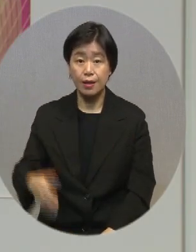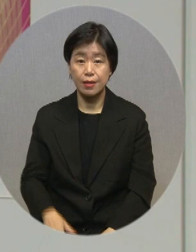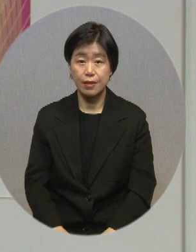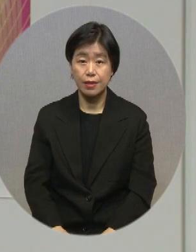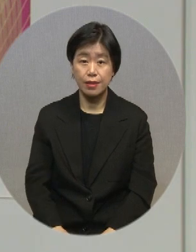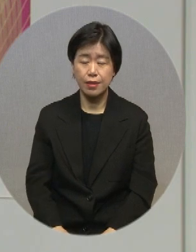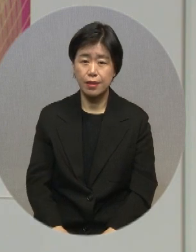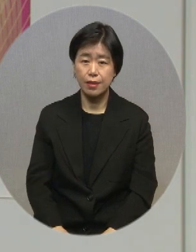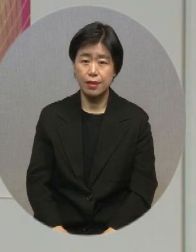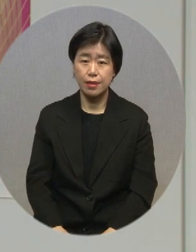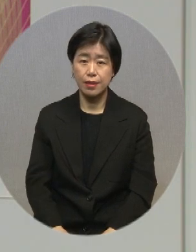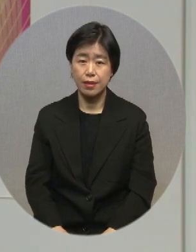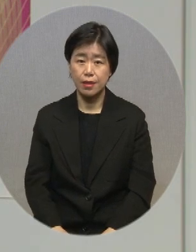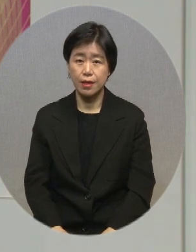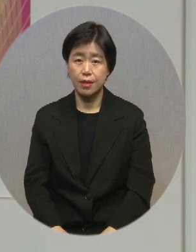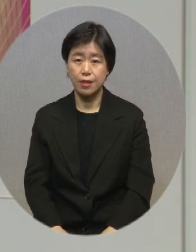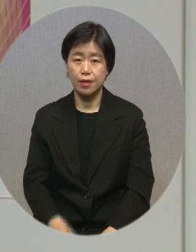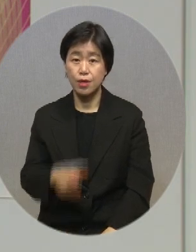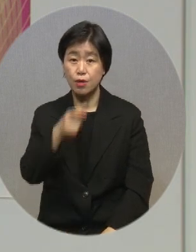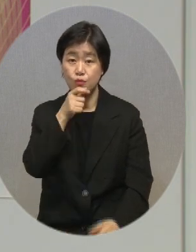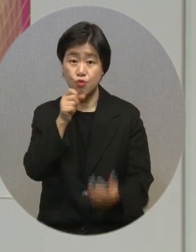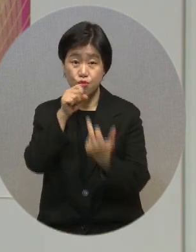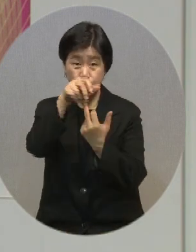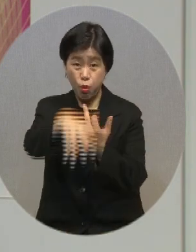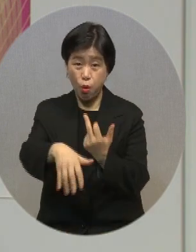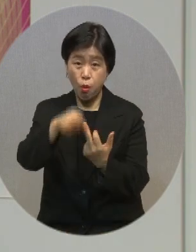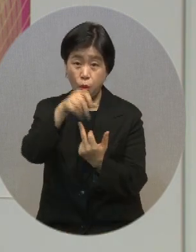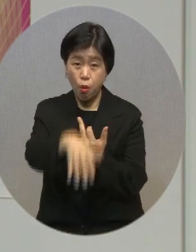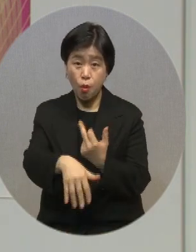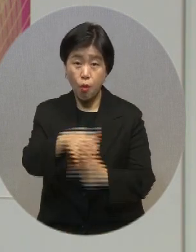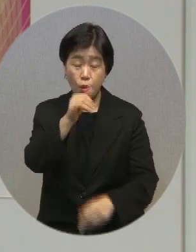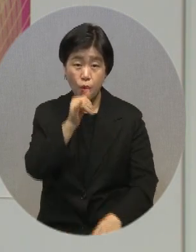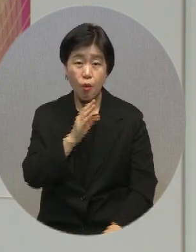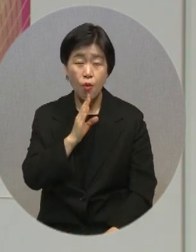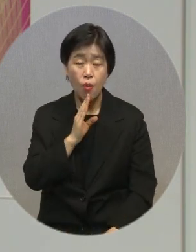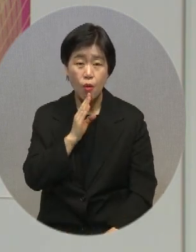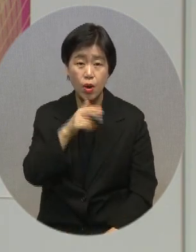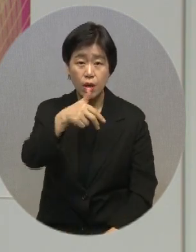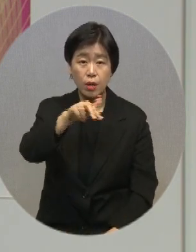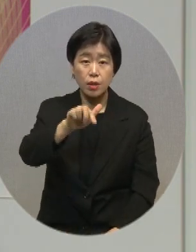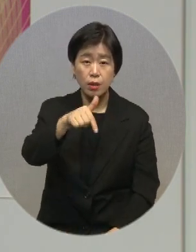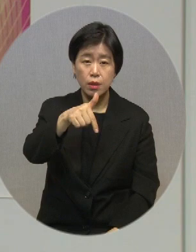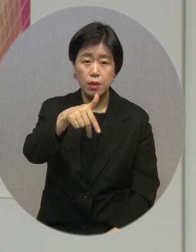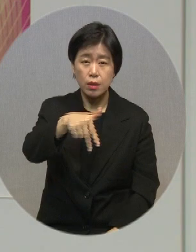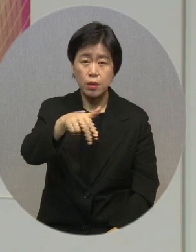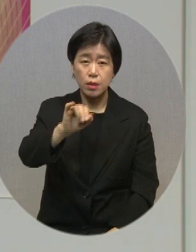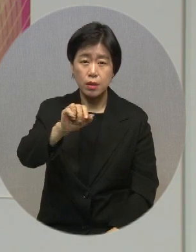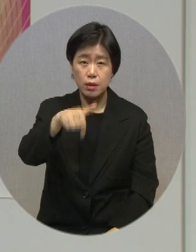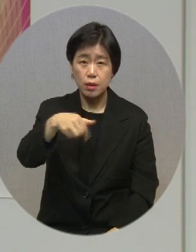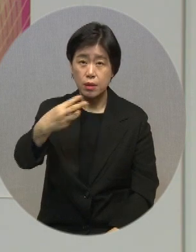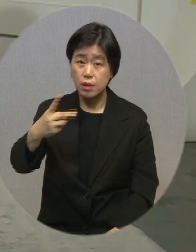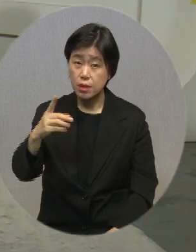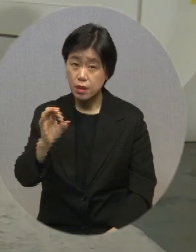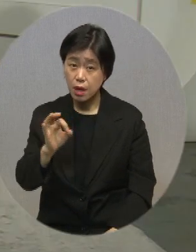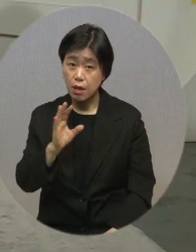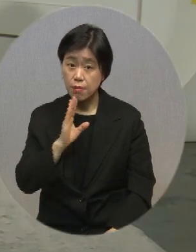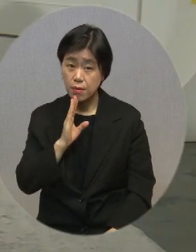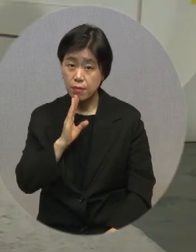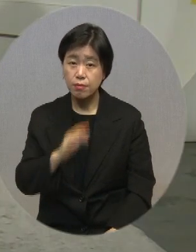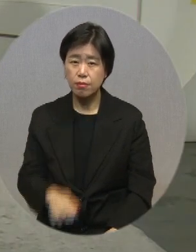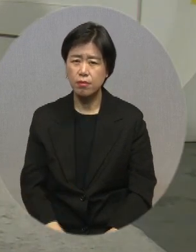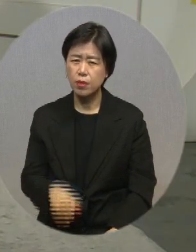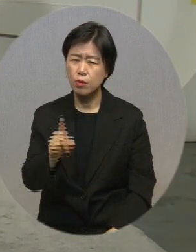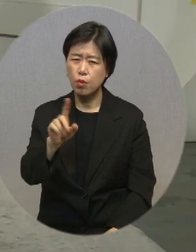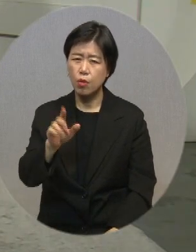직탄 폭포라는 게 있다고 직탄, 들었거든요. 직탄, 직탄. 오, 직탄이에요? 직탄. 직탄은 뭐냐면은 예. 강폭이